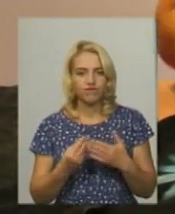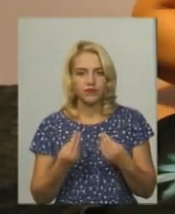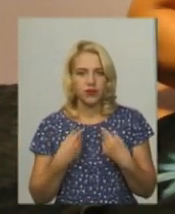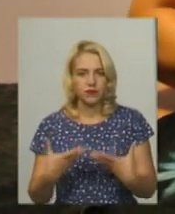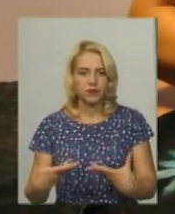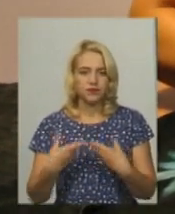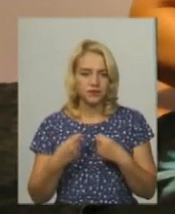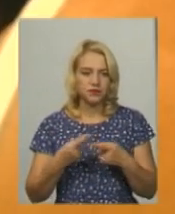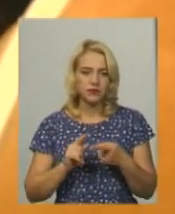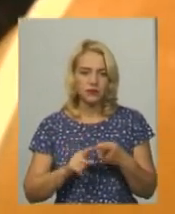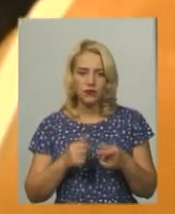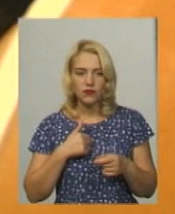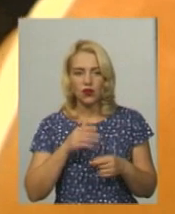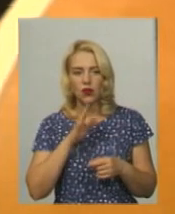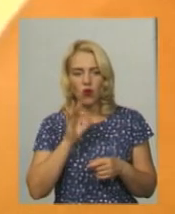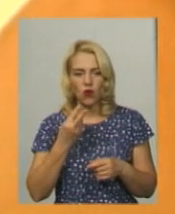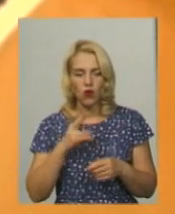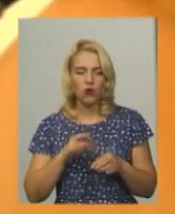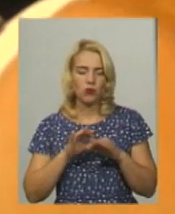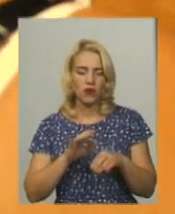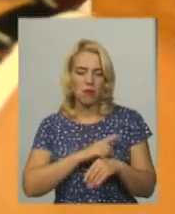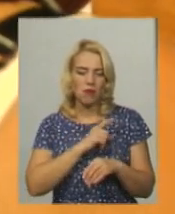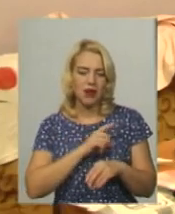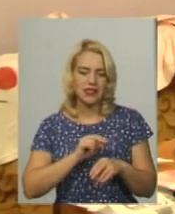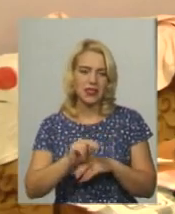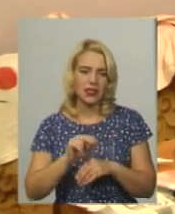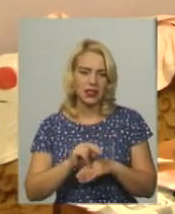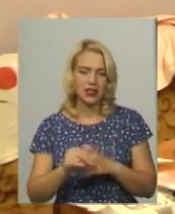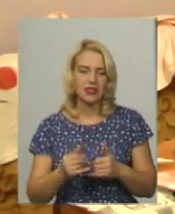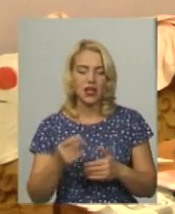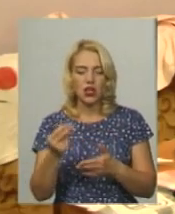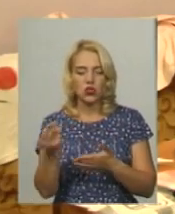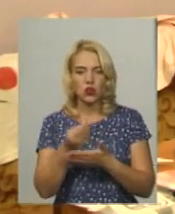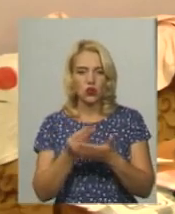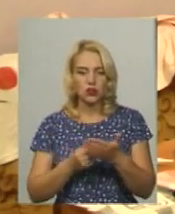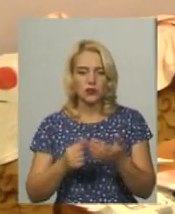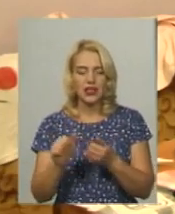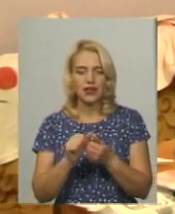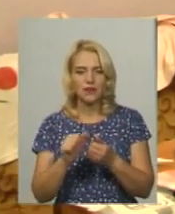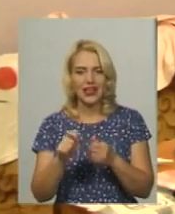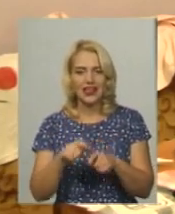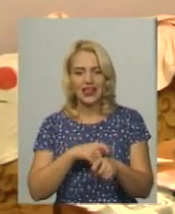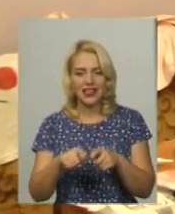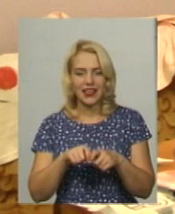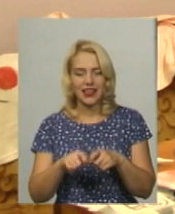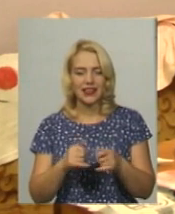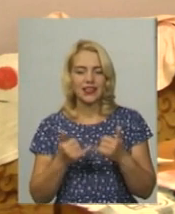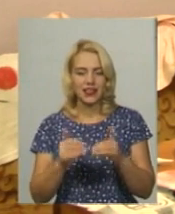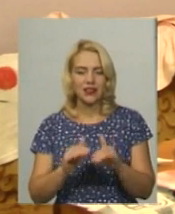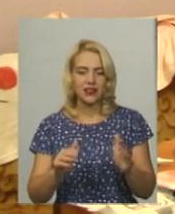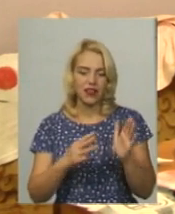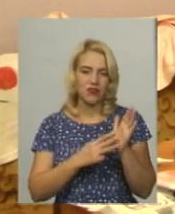обласного художнього музею провела майстер-клас з розпису тканини для дітей. Це було дуже цікаво, дітки були від 8 десь